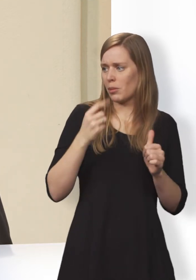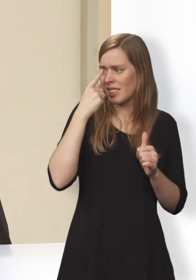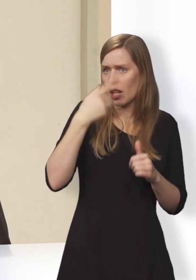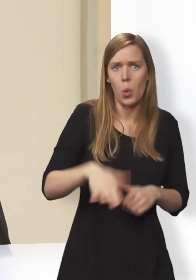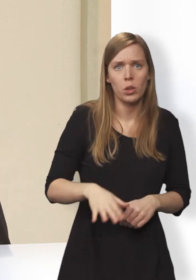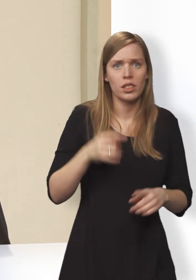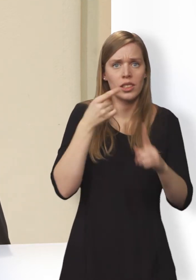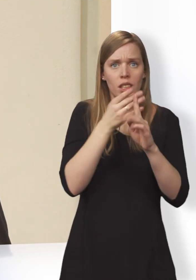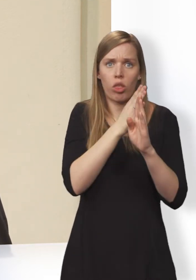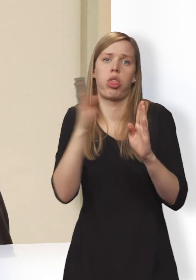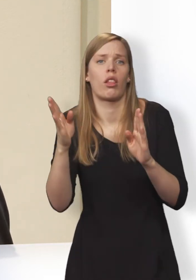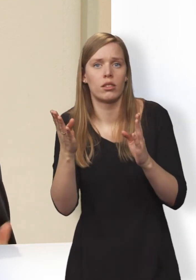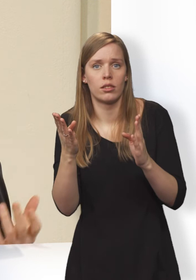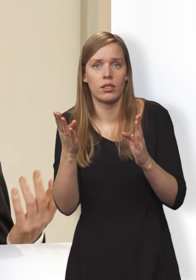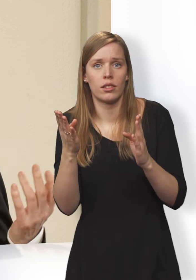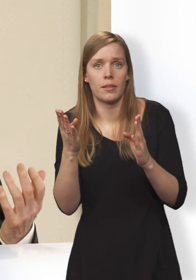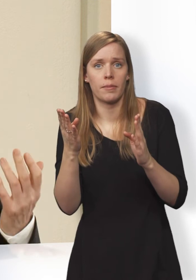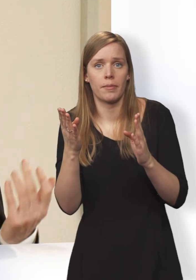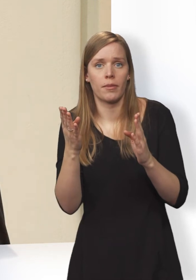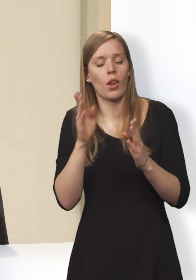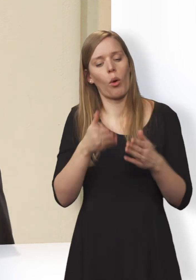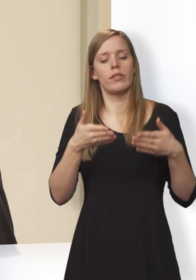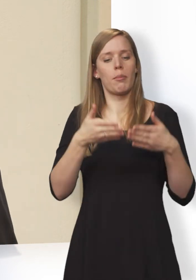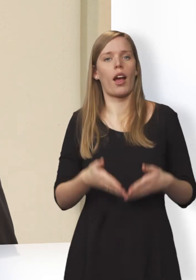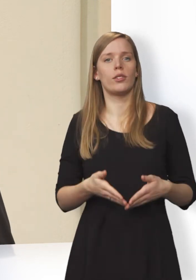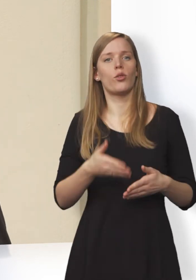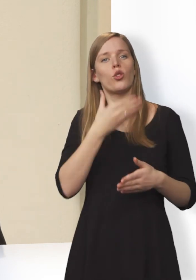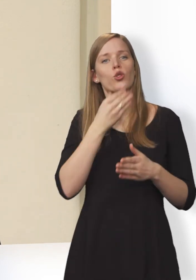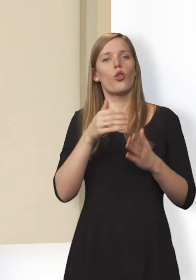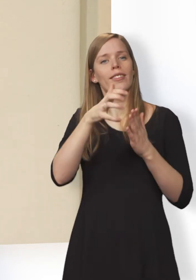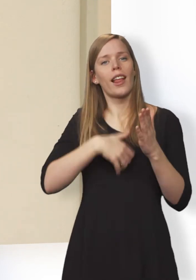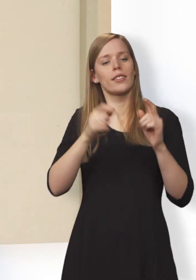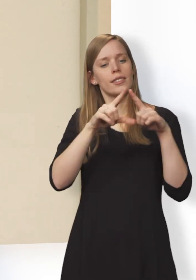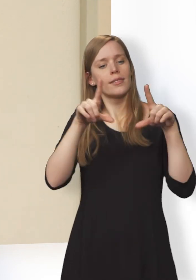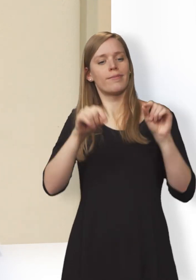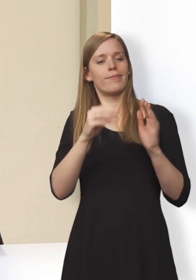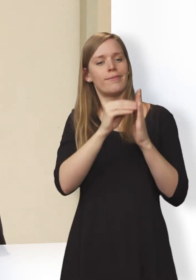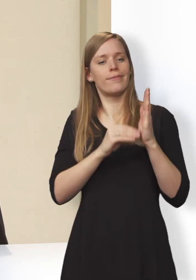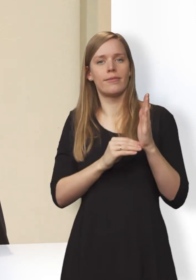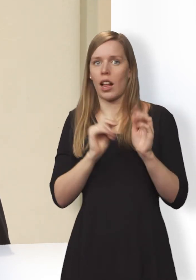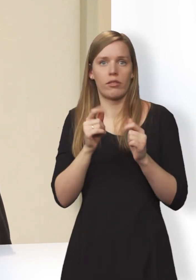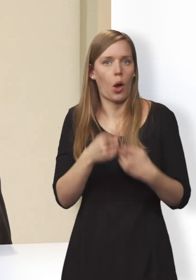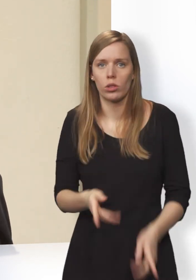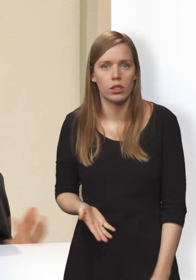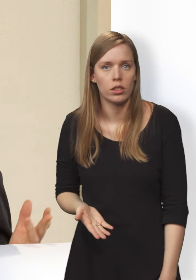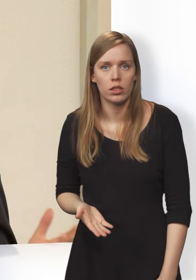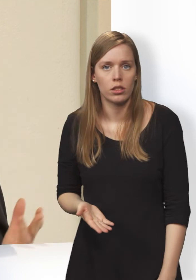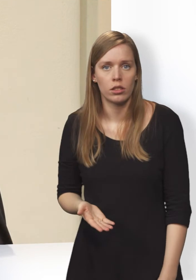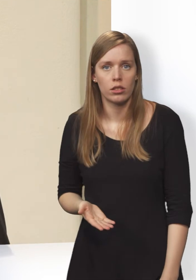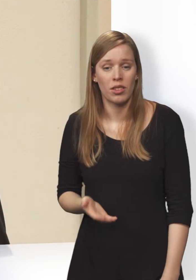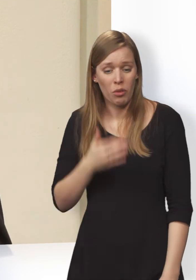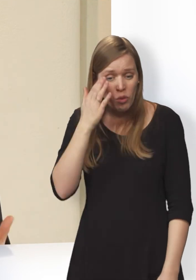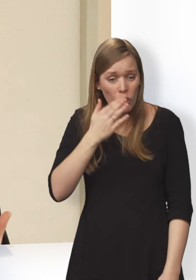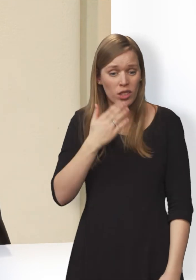verfehlt da helfen auch alle nachrufe bei der beerdigung nichts wenn das feststehen würde alles